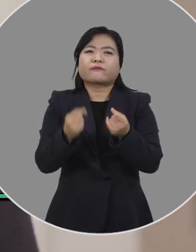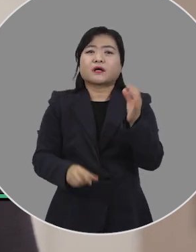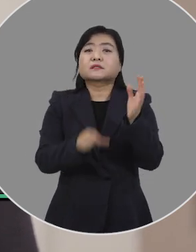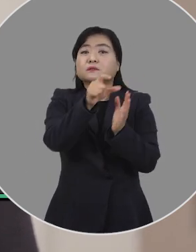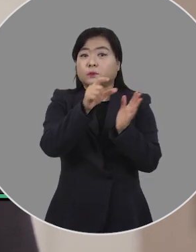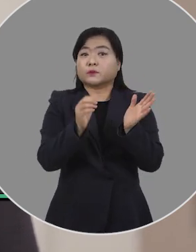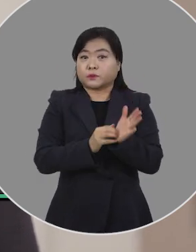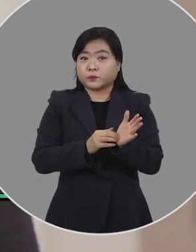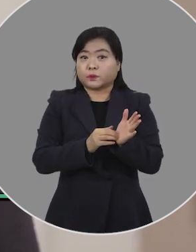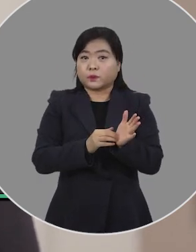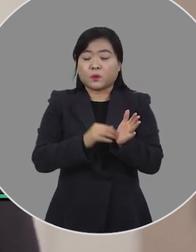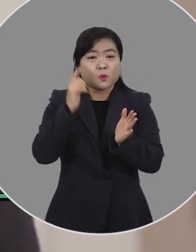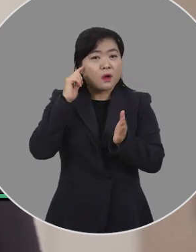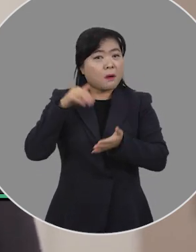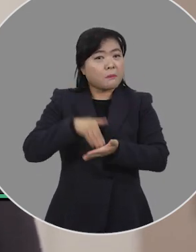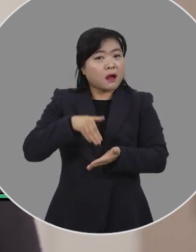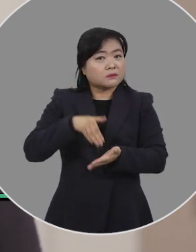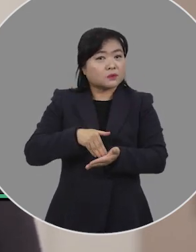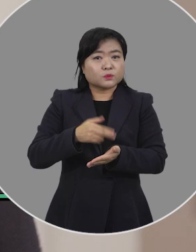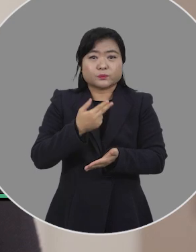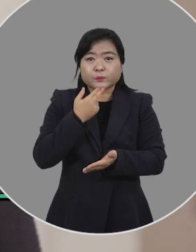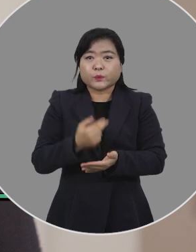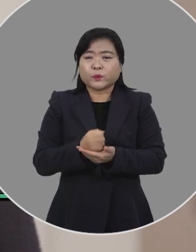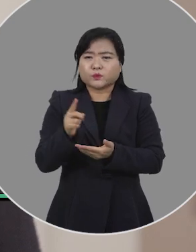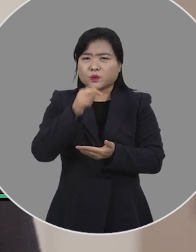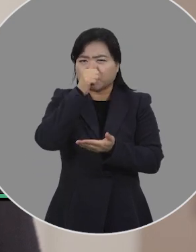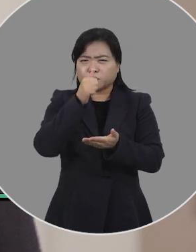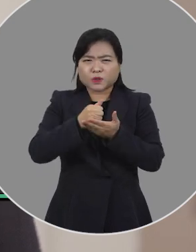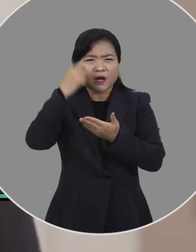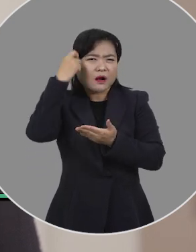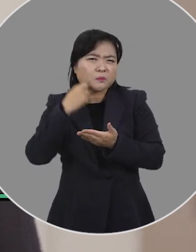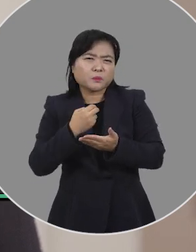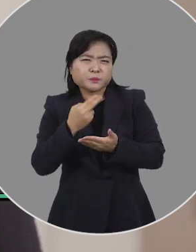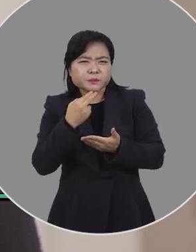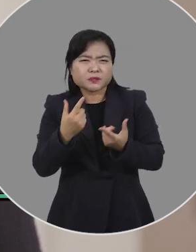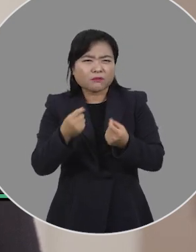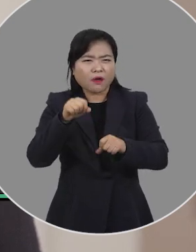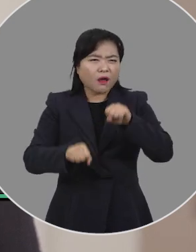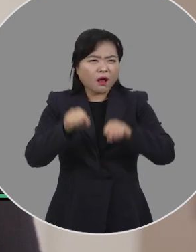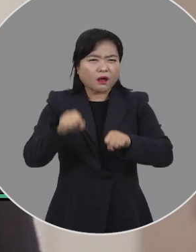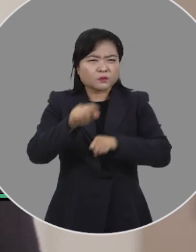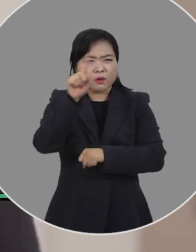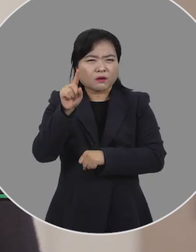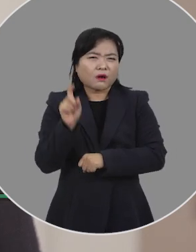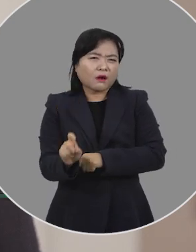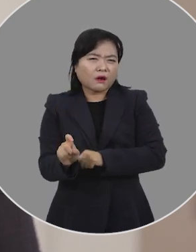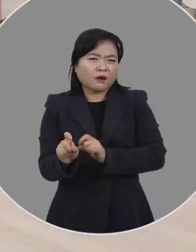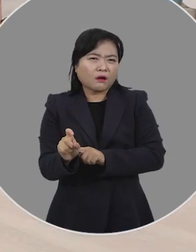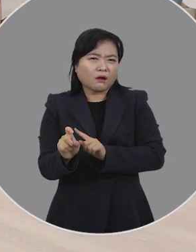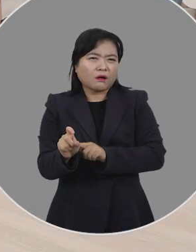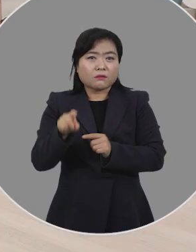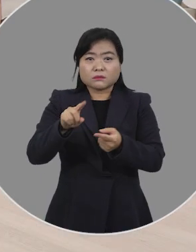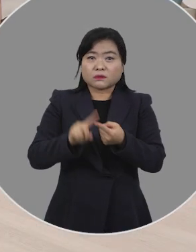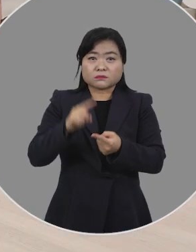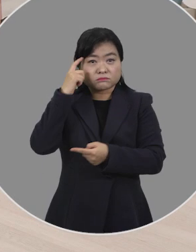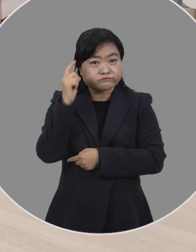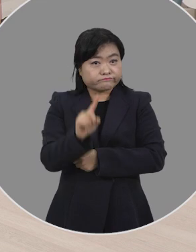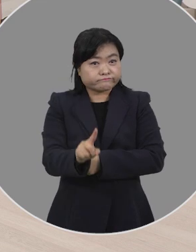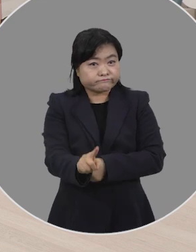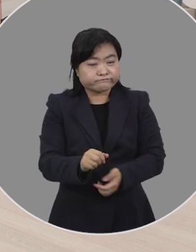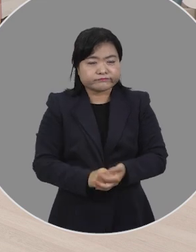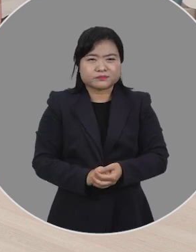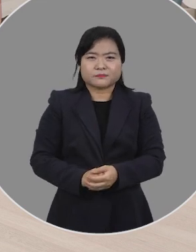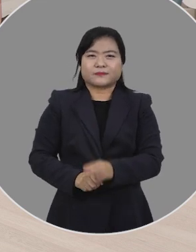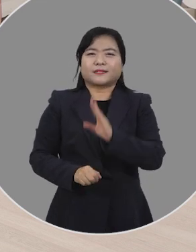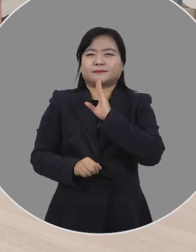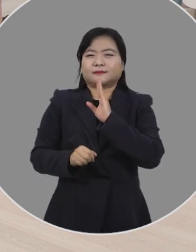네. 왜 이렇게 반성과 후회도 없고 어떤 죄책감 없이 이런 행동을 할까? 어떻게 생각하세요, 교수님? 네,